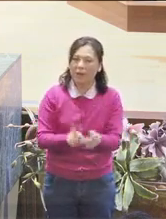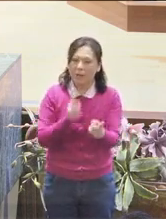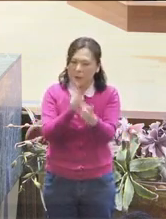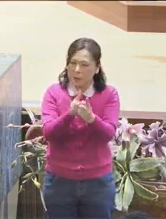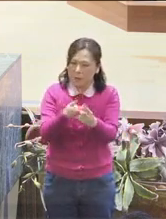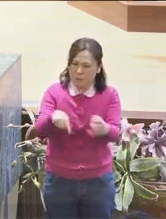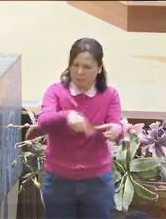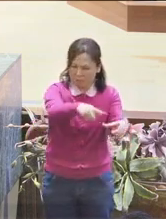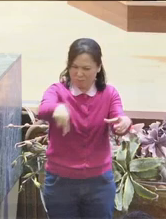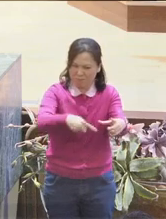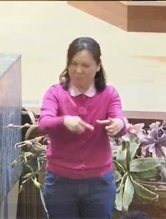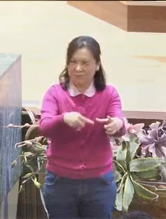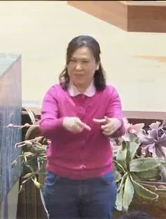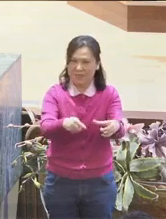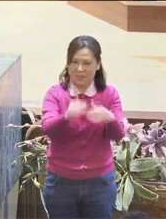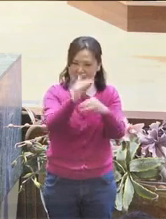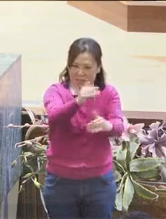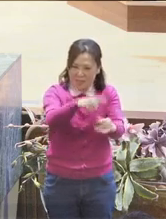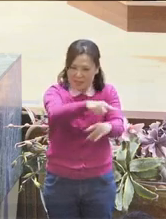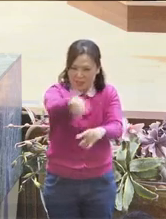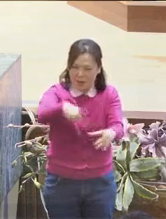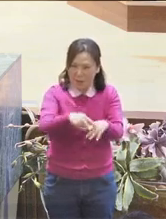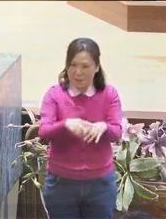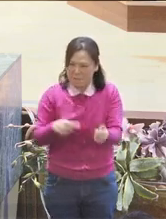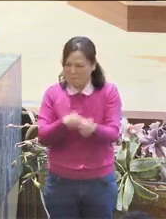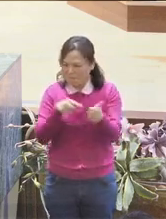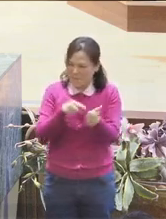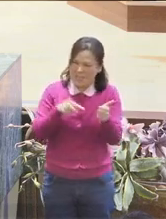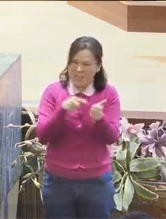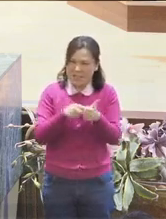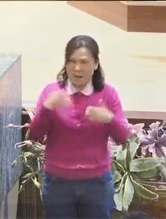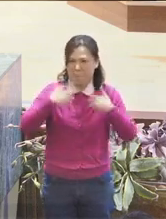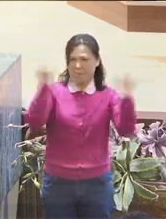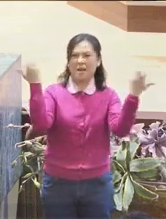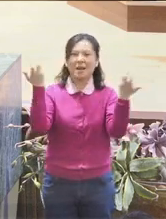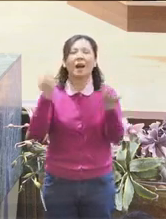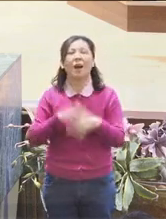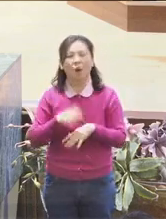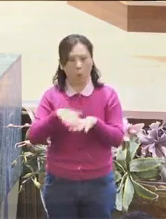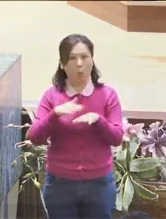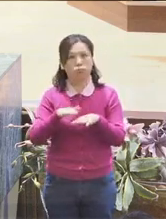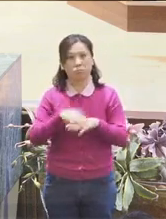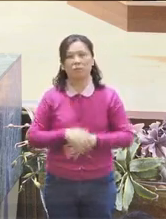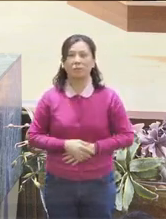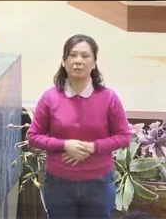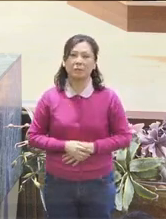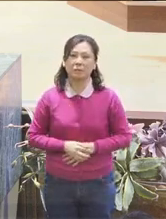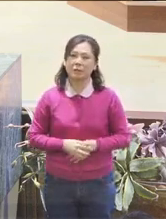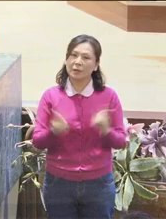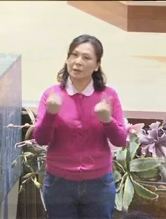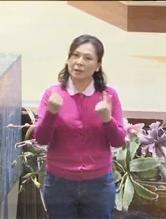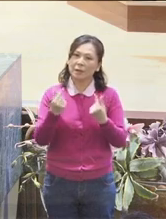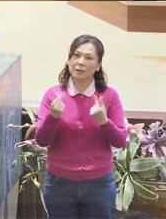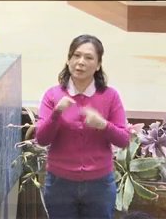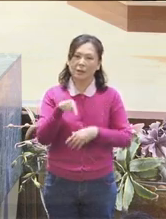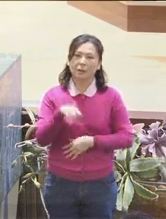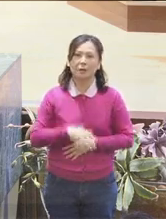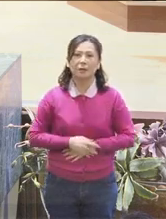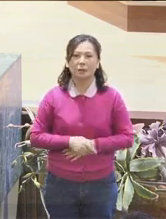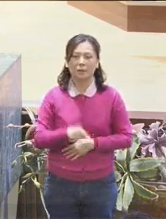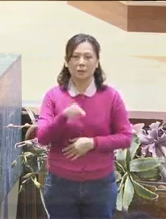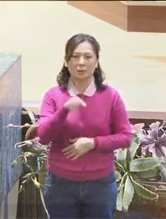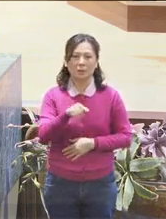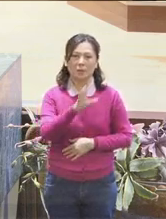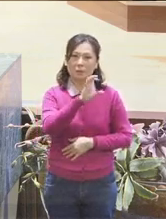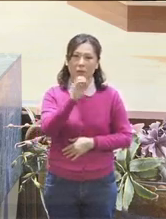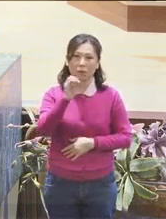定的群体的，那就很容易被激化甚至被极化、哦、那这个呢像 IORG 这样子的社群，